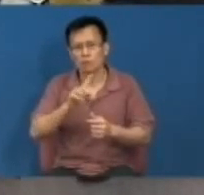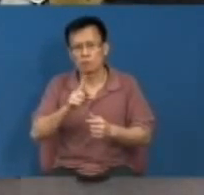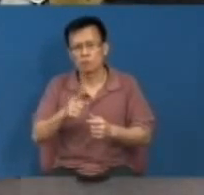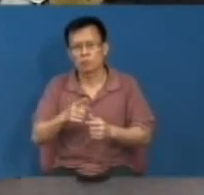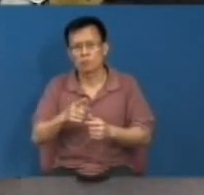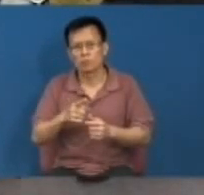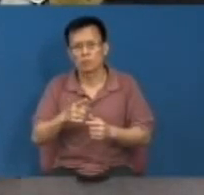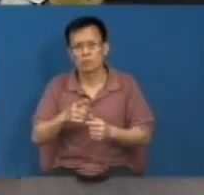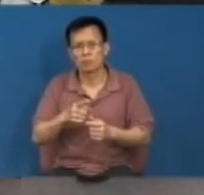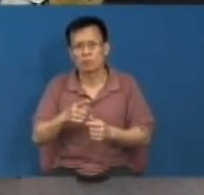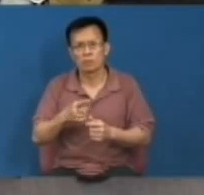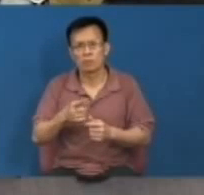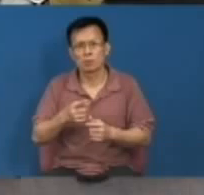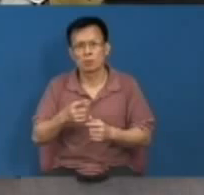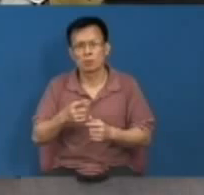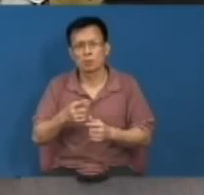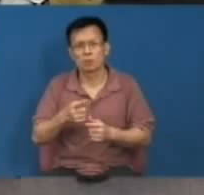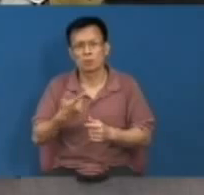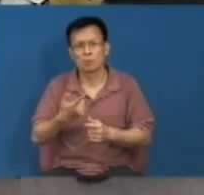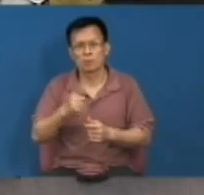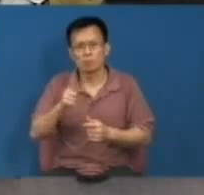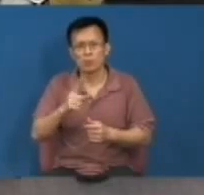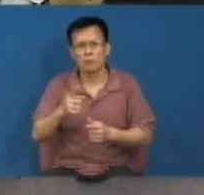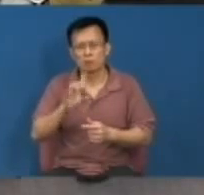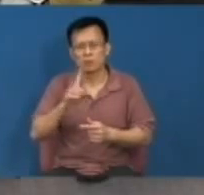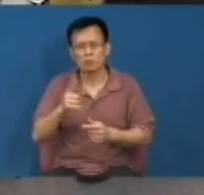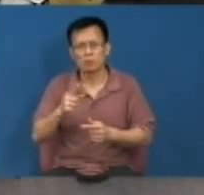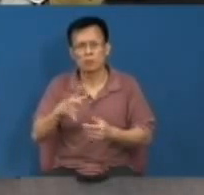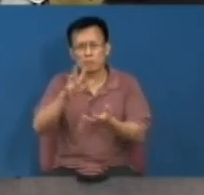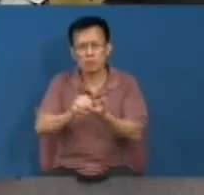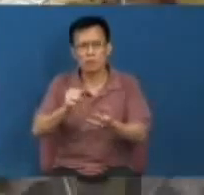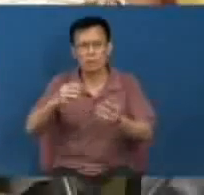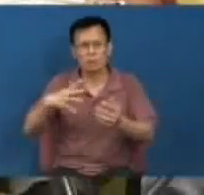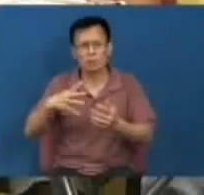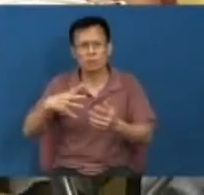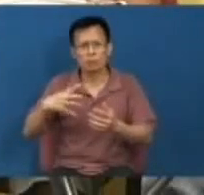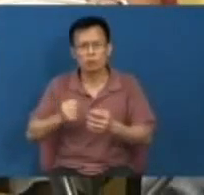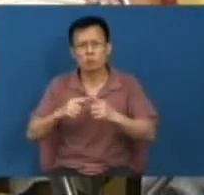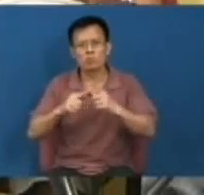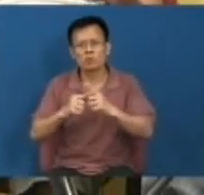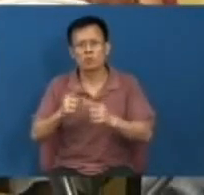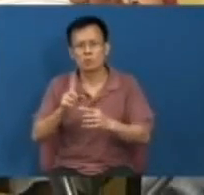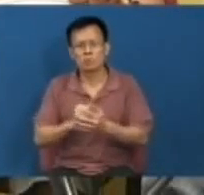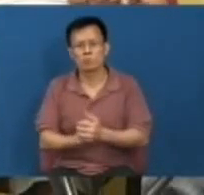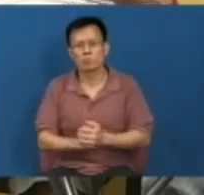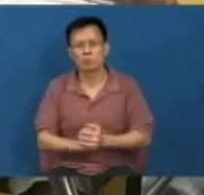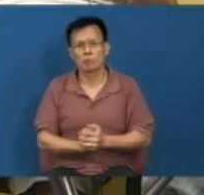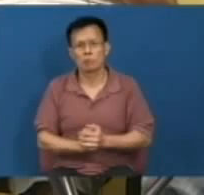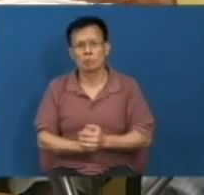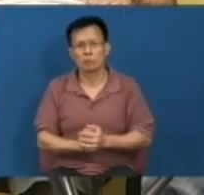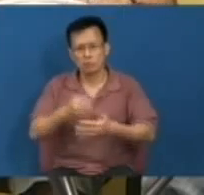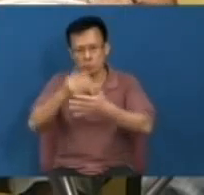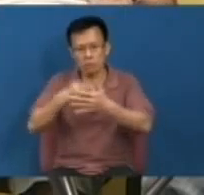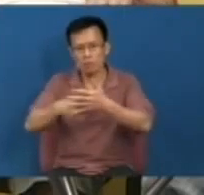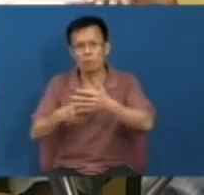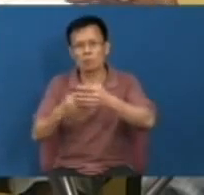字都叫做租佔用人，你可想點解釋咩叫佔用人啫？ 其實佢嘅把戲好簡單嘅啫，佢扣就扣我哋三分